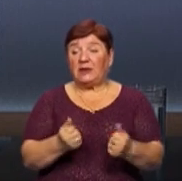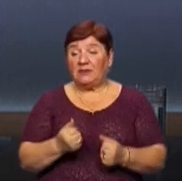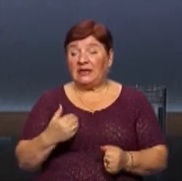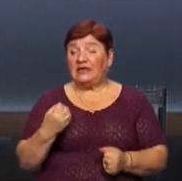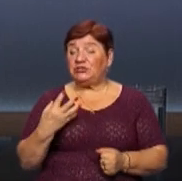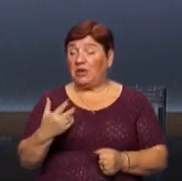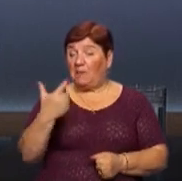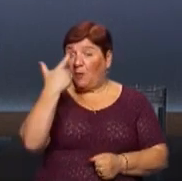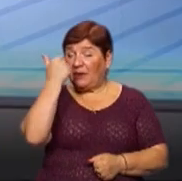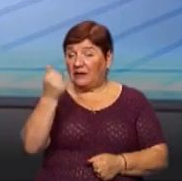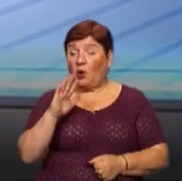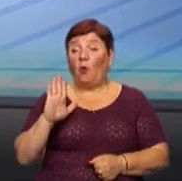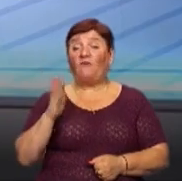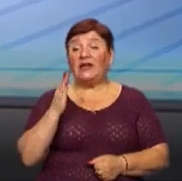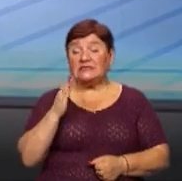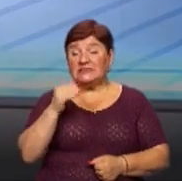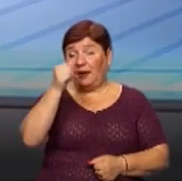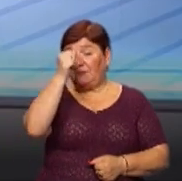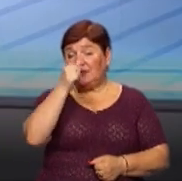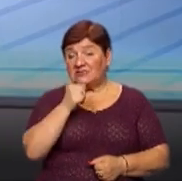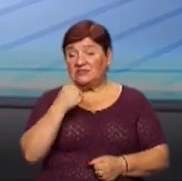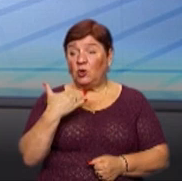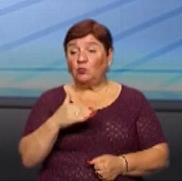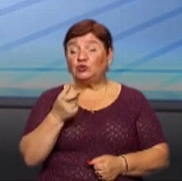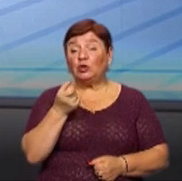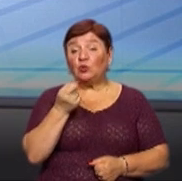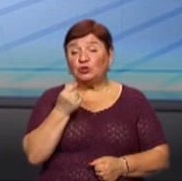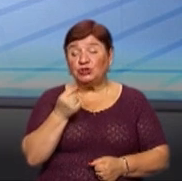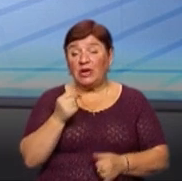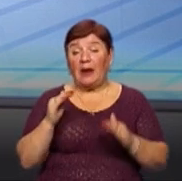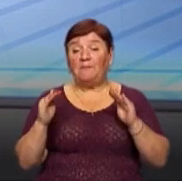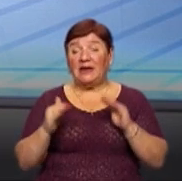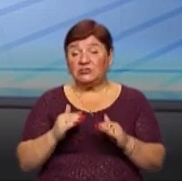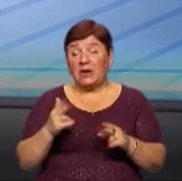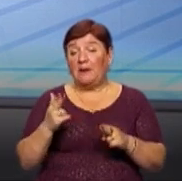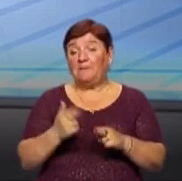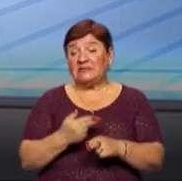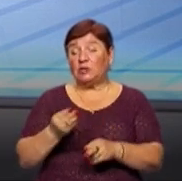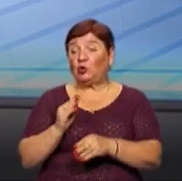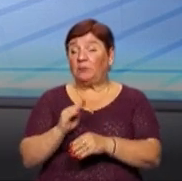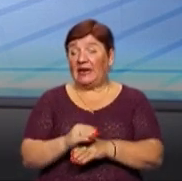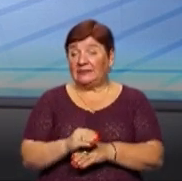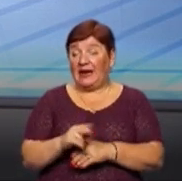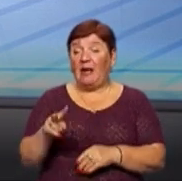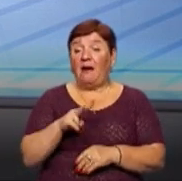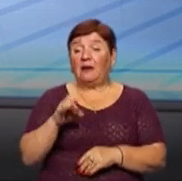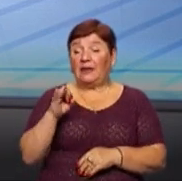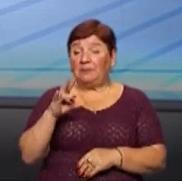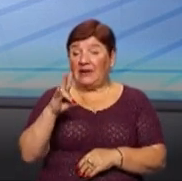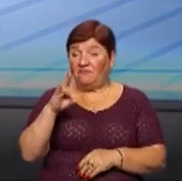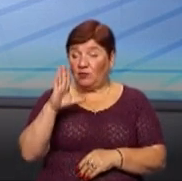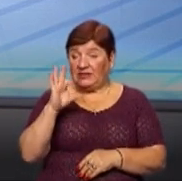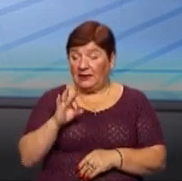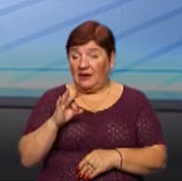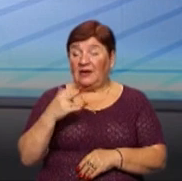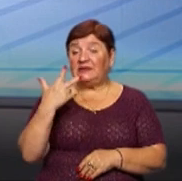всі пенсіонери попередити, що у вересні місяці вони отримують уже трошки меншу, без доплати липневої. Якщо, наприклад, пенсіонер мав, як я вже